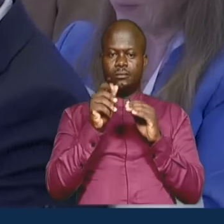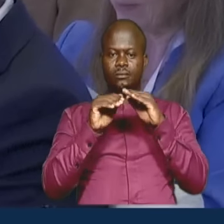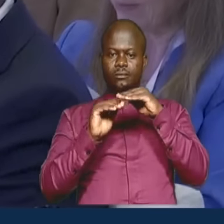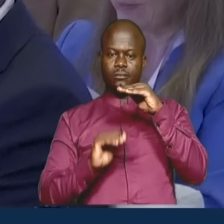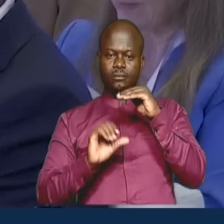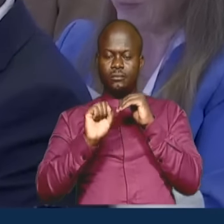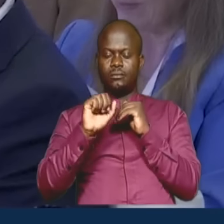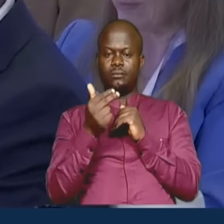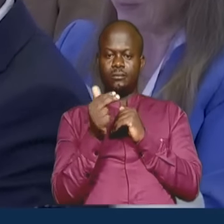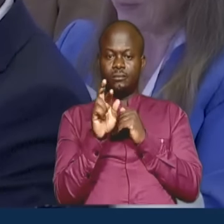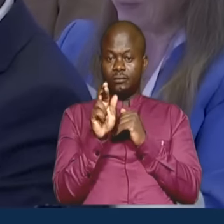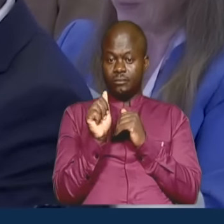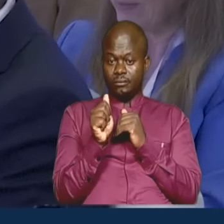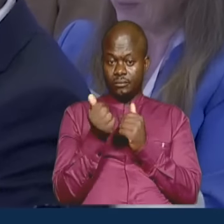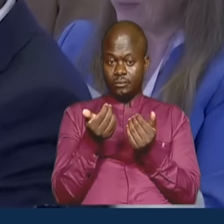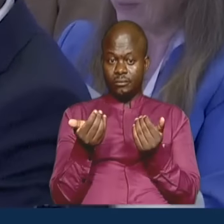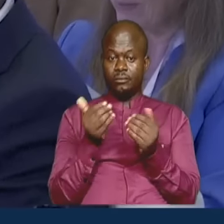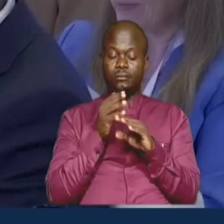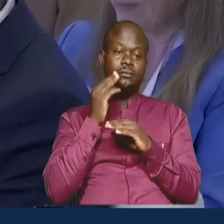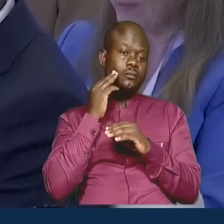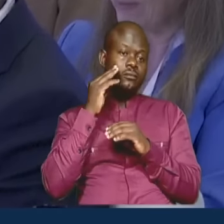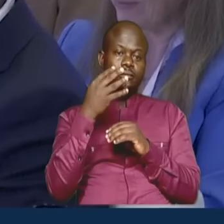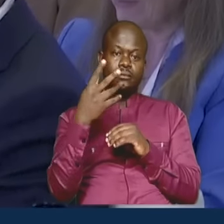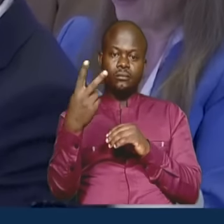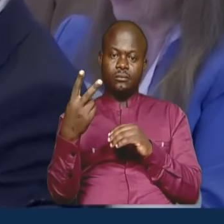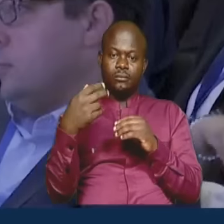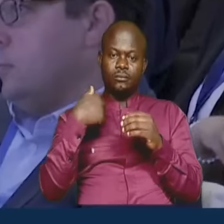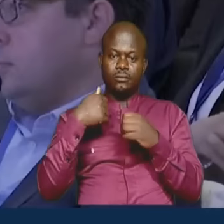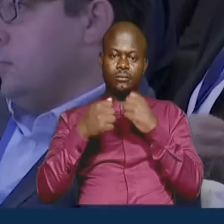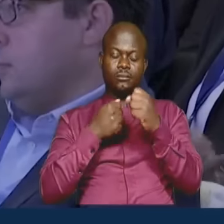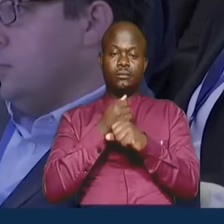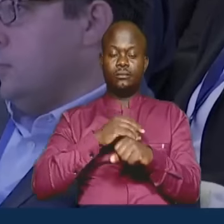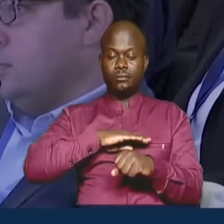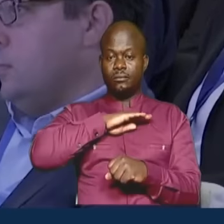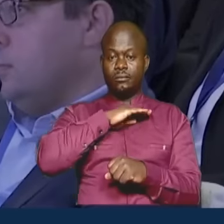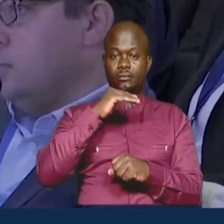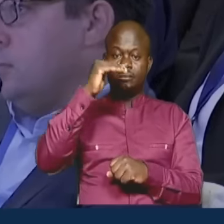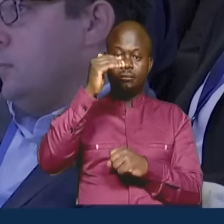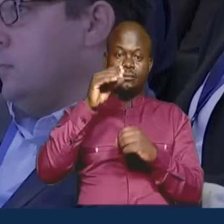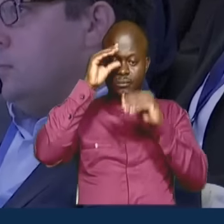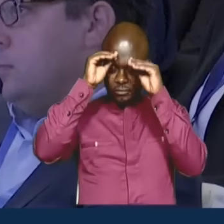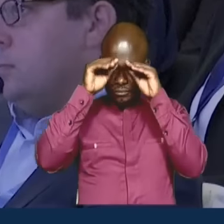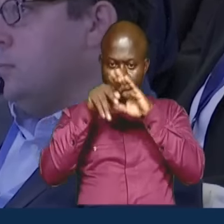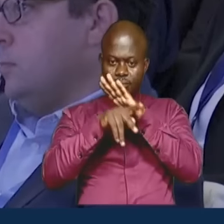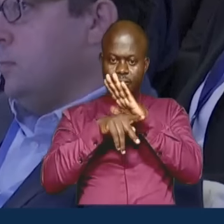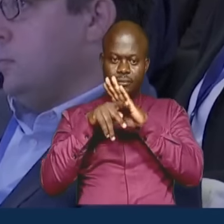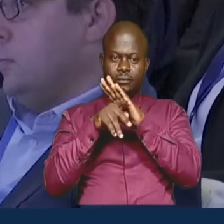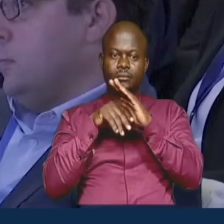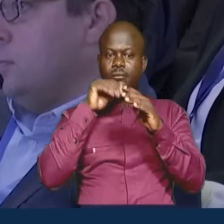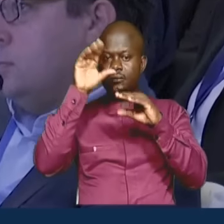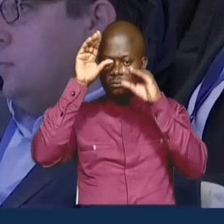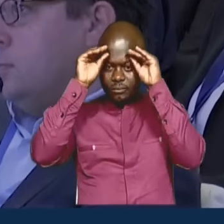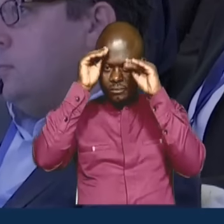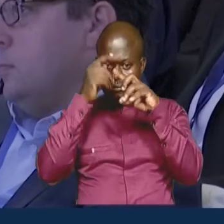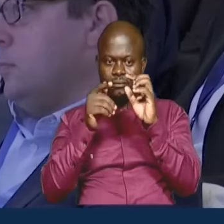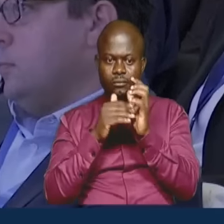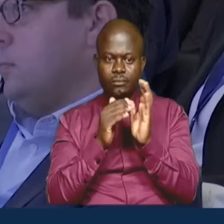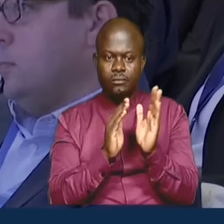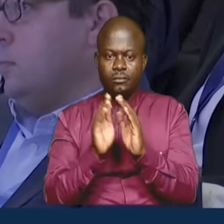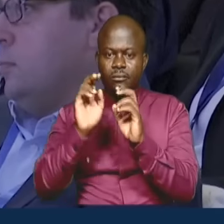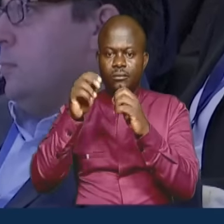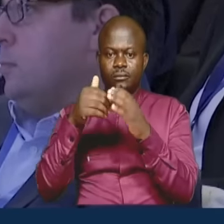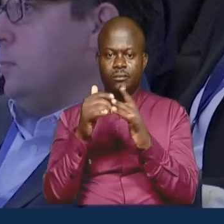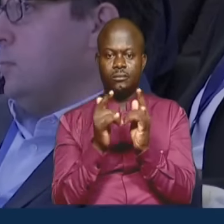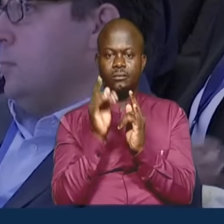bwa Sahara abana miliyoni 42 bafite imyaka yabugenewe yo kwiga mu mashuri abanza batiga. Biteganyijwe ko